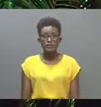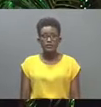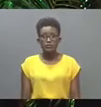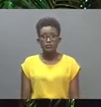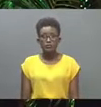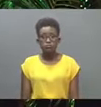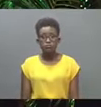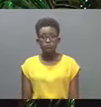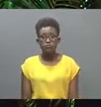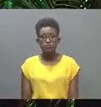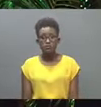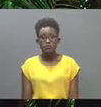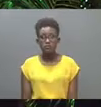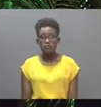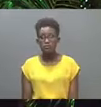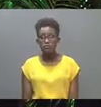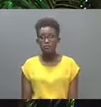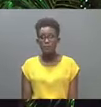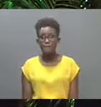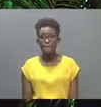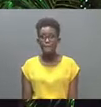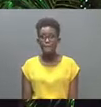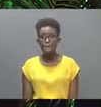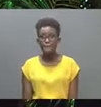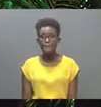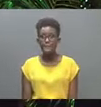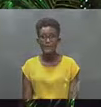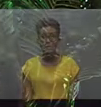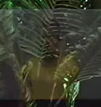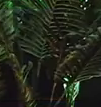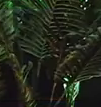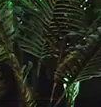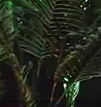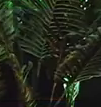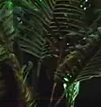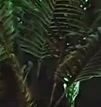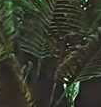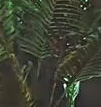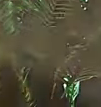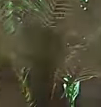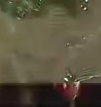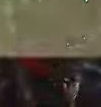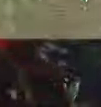bene data, kugira ngo tubashe guhaguruka dutere imbere kandi ni mu izina rya Yesu dusenze.